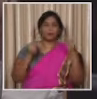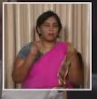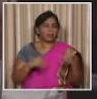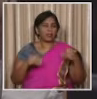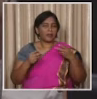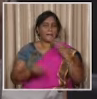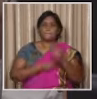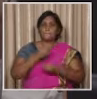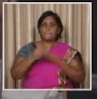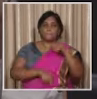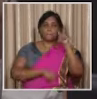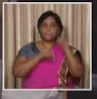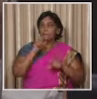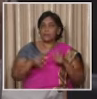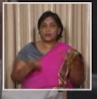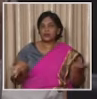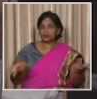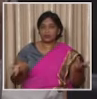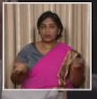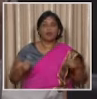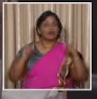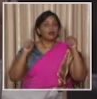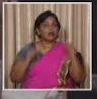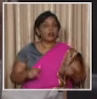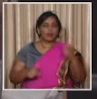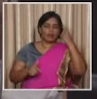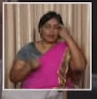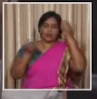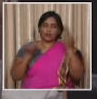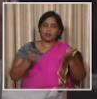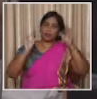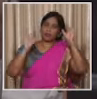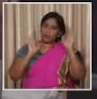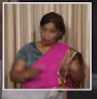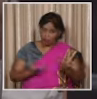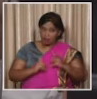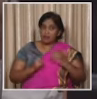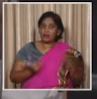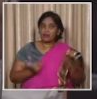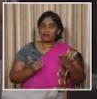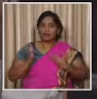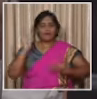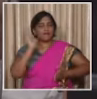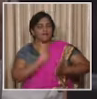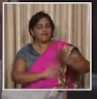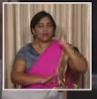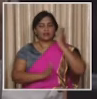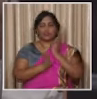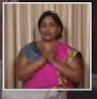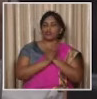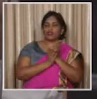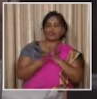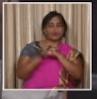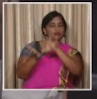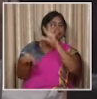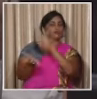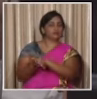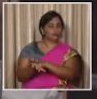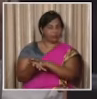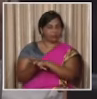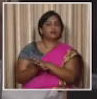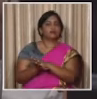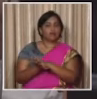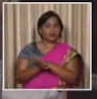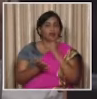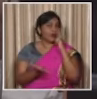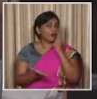බිස්නස් කරපු අය කී දෙනෙක්ද? අද හිතේ බරක් නැතෝ ඉන්නවද? දුර ගමන් කෝච්චියක ආසනයක් වෙන් කරගන්න කොයි